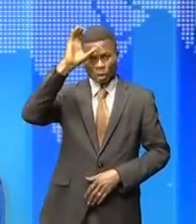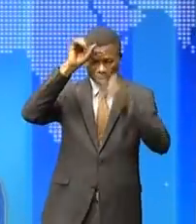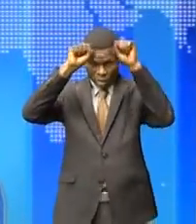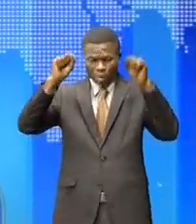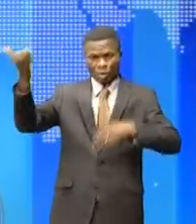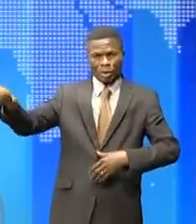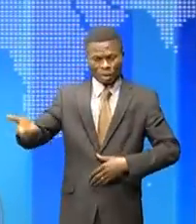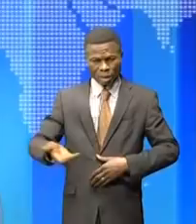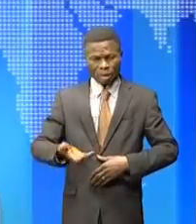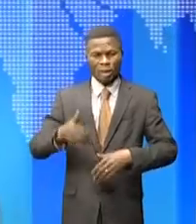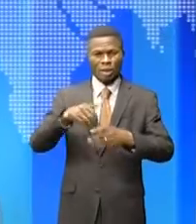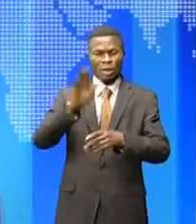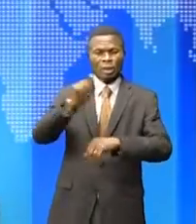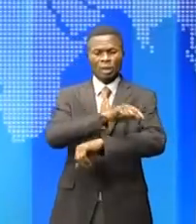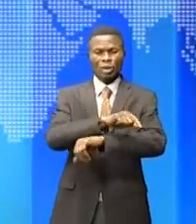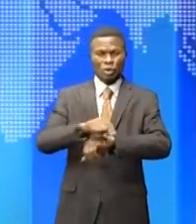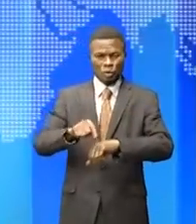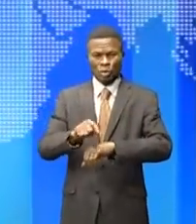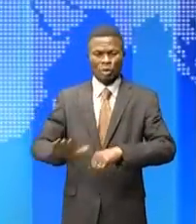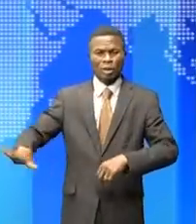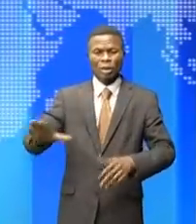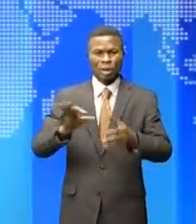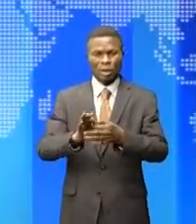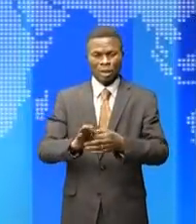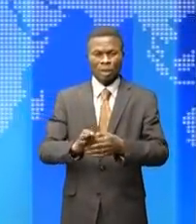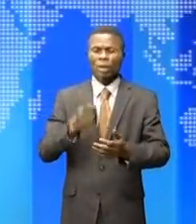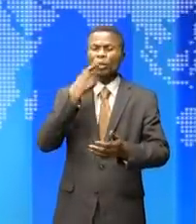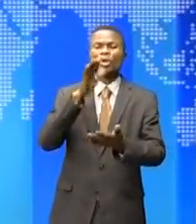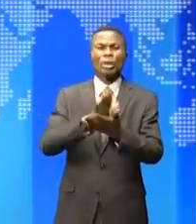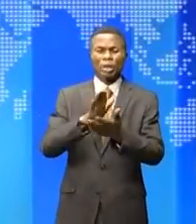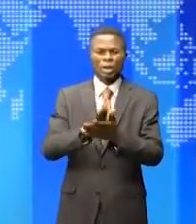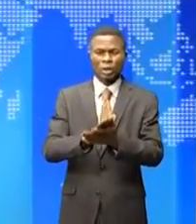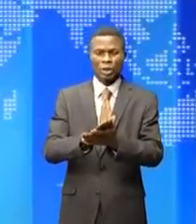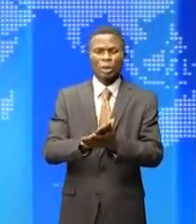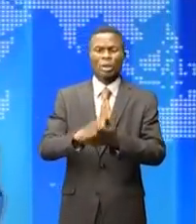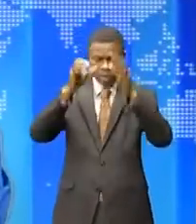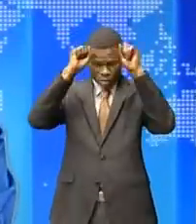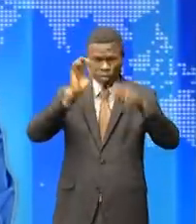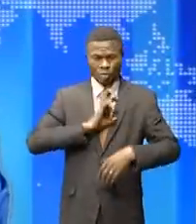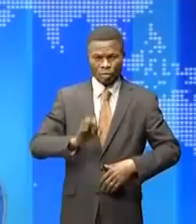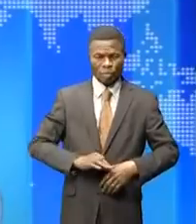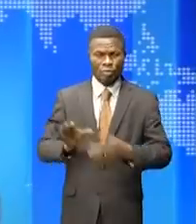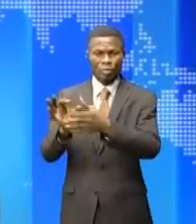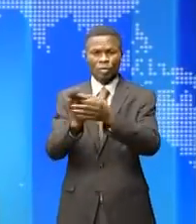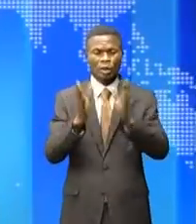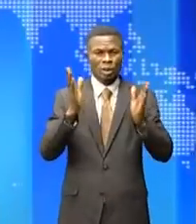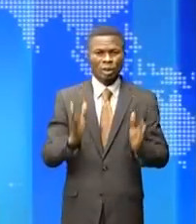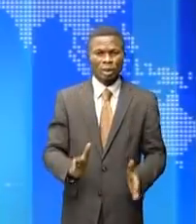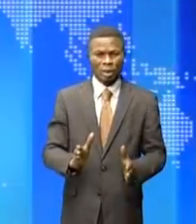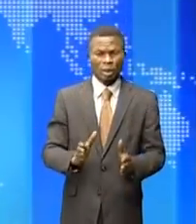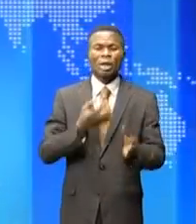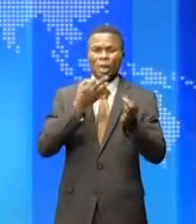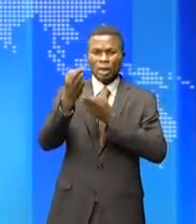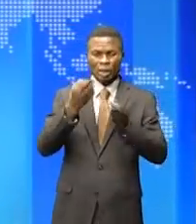république félix antoine tshisekedi lobo au délà de remerciement du chef de l'état le coordonnateur a circonscrit